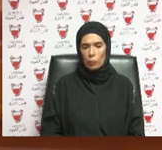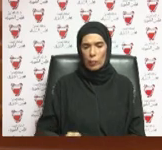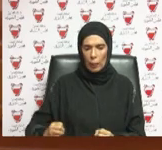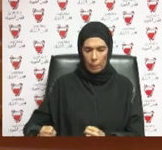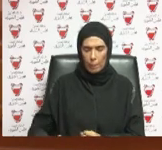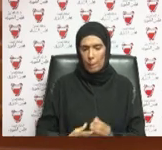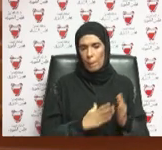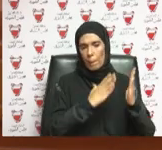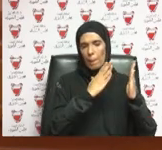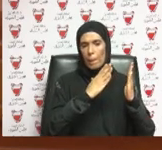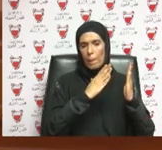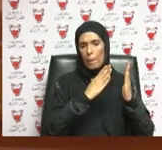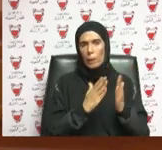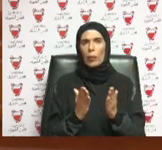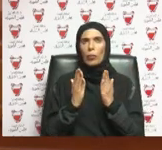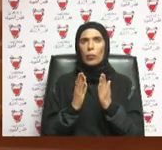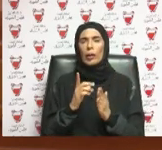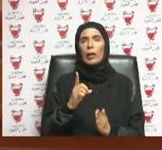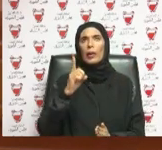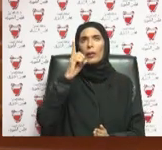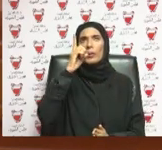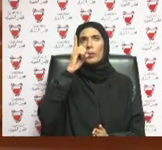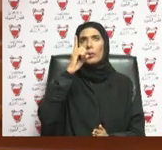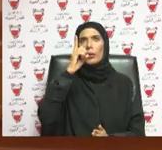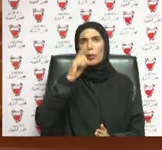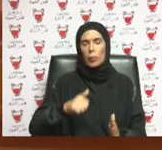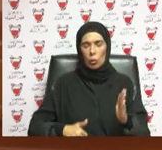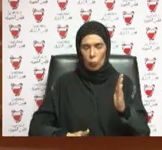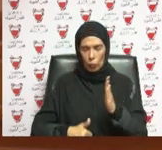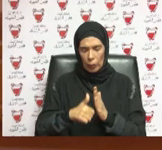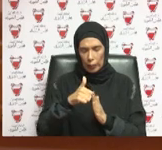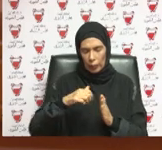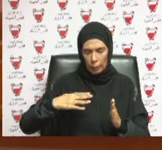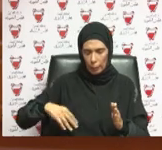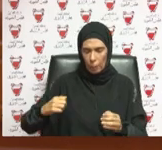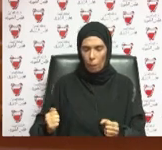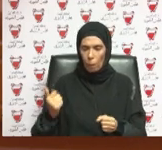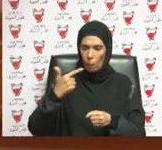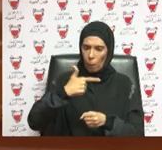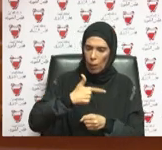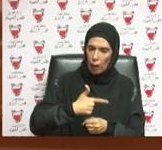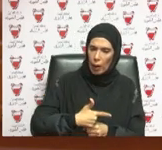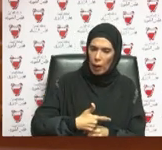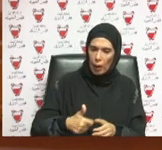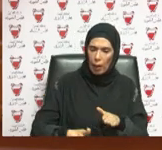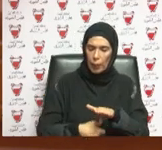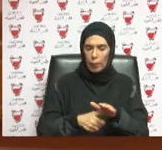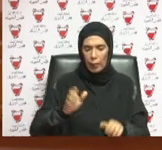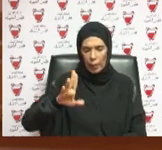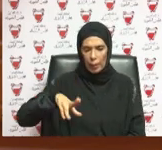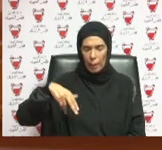فسيح جناته، داعيا المولى عز وجل أن يوفق صاحب السمو الملكي الأمير سلمان بن حمد ولي